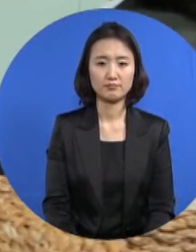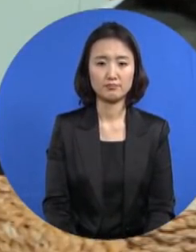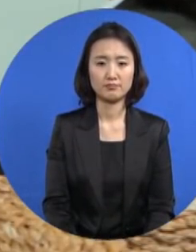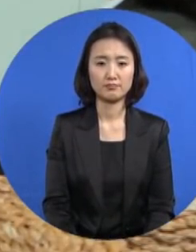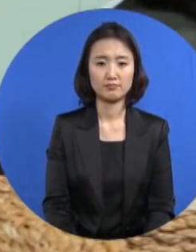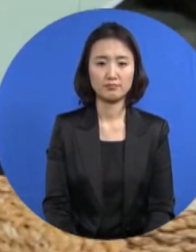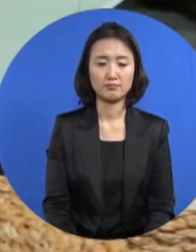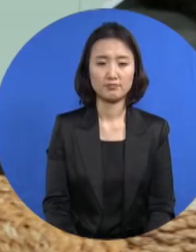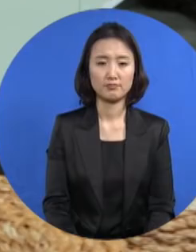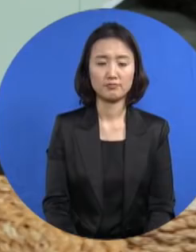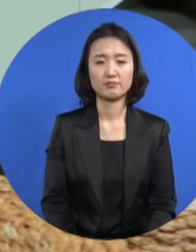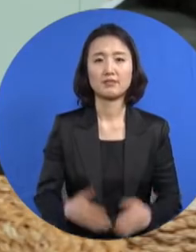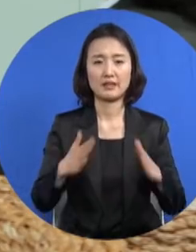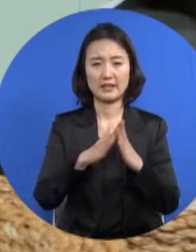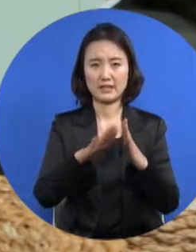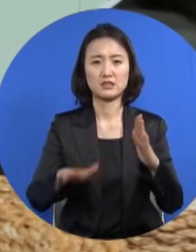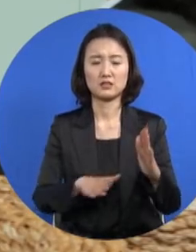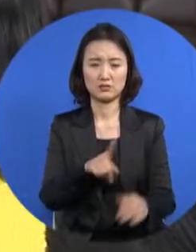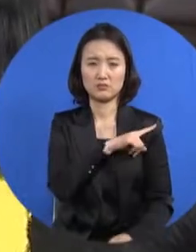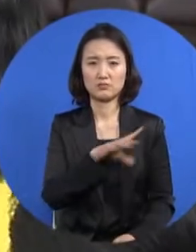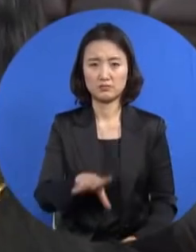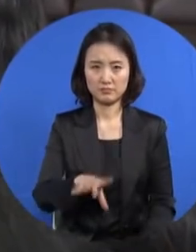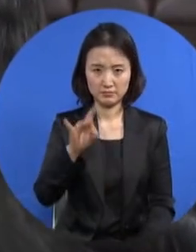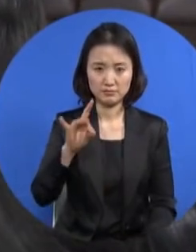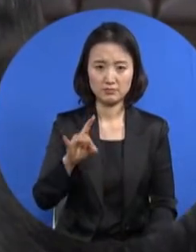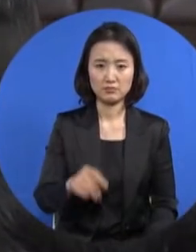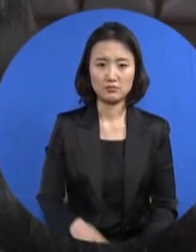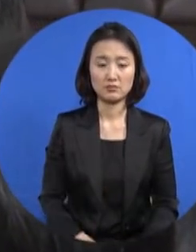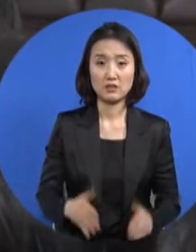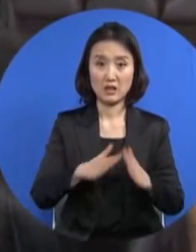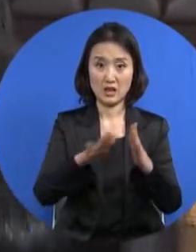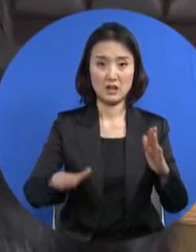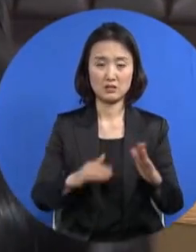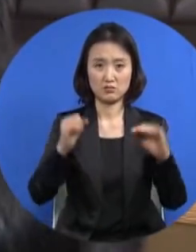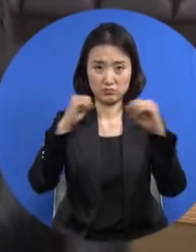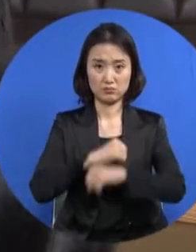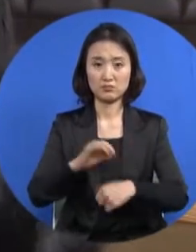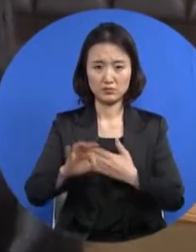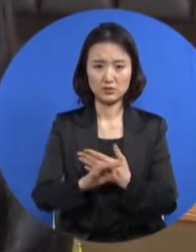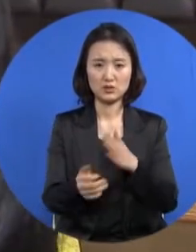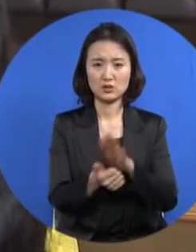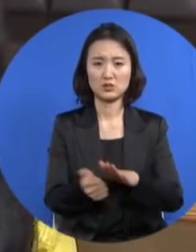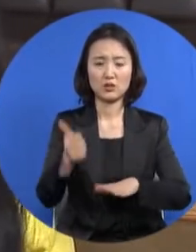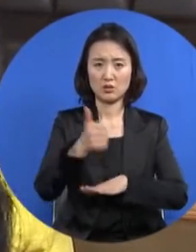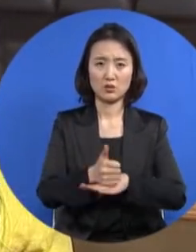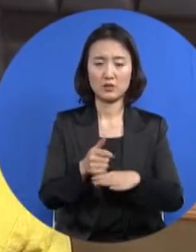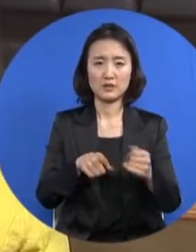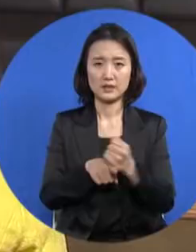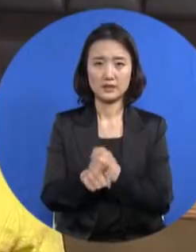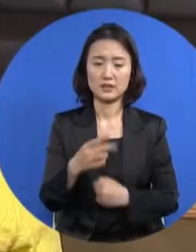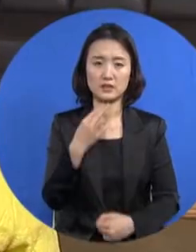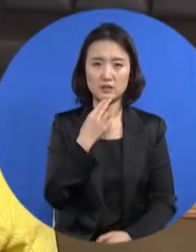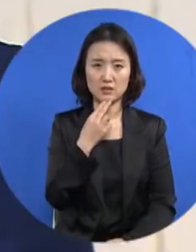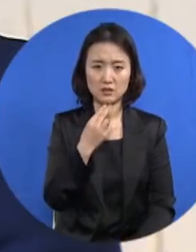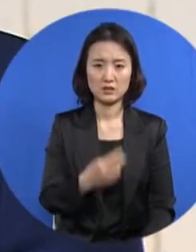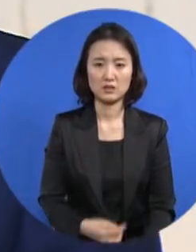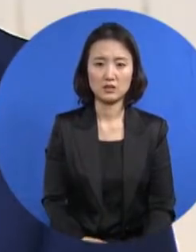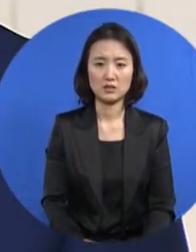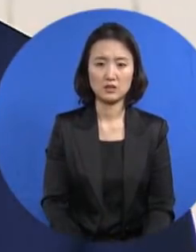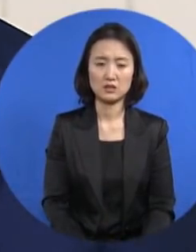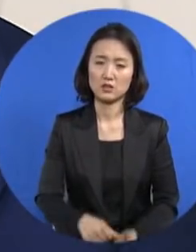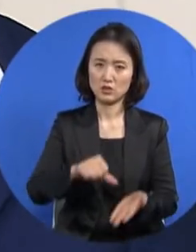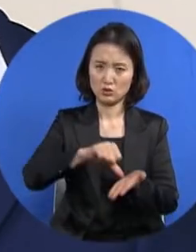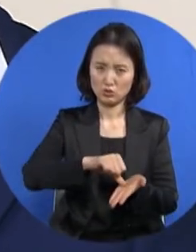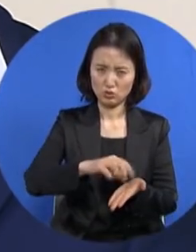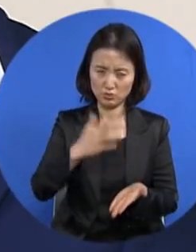가정이 먼저다. 네. 가정이 무너지면요. 성공의 의미가 없죠. 네. 그